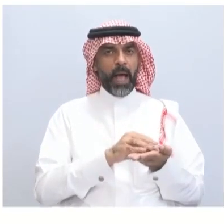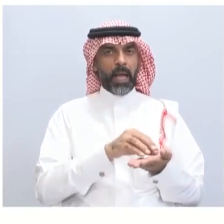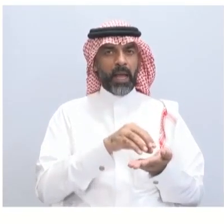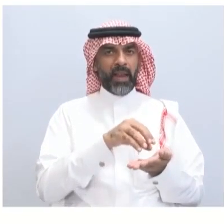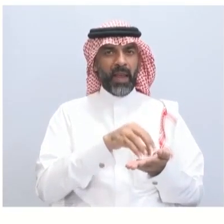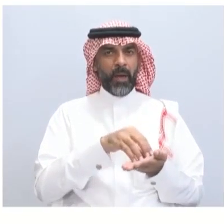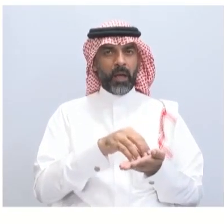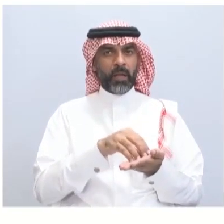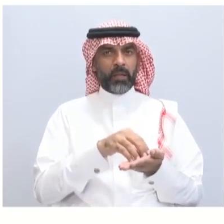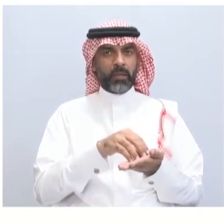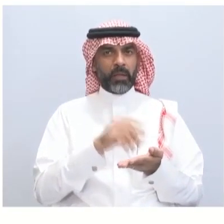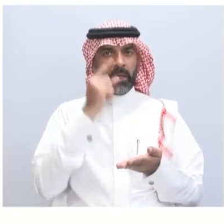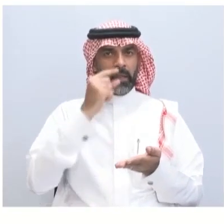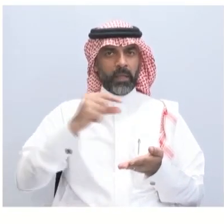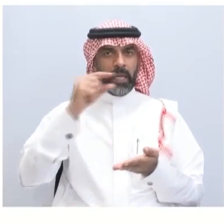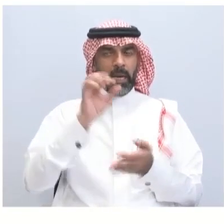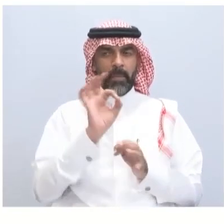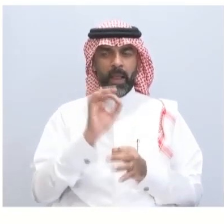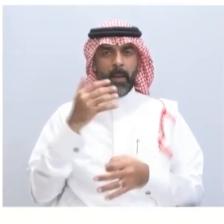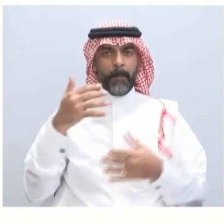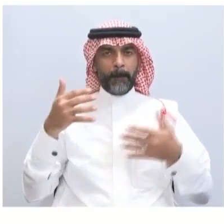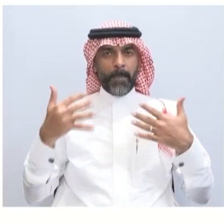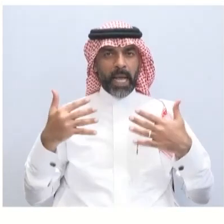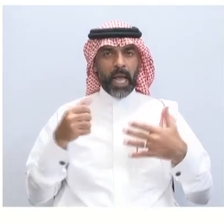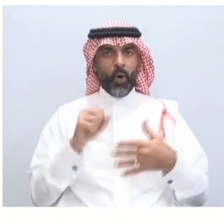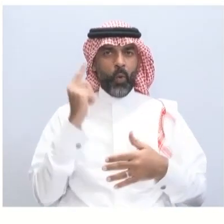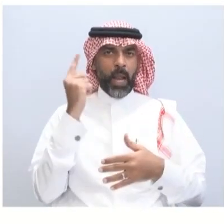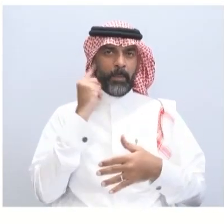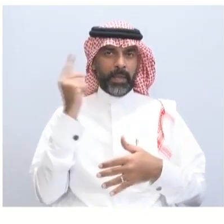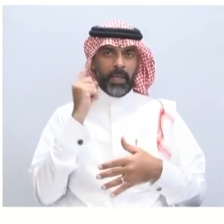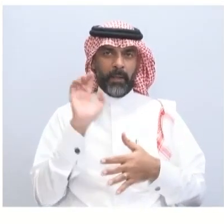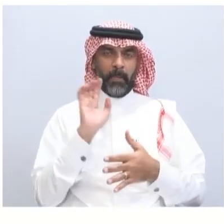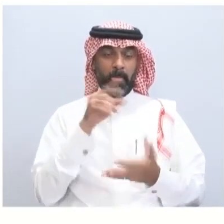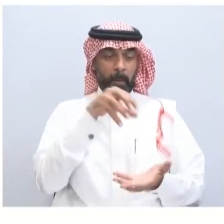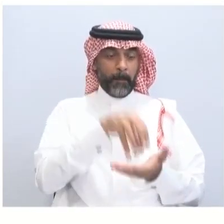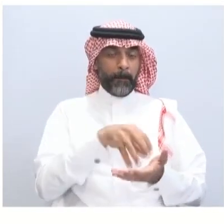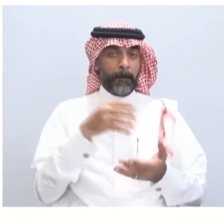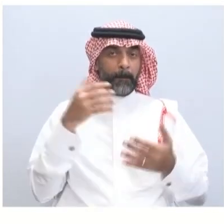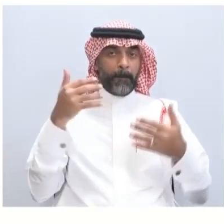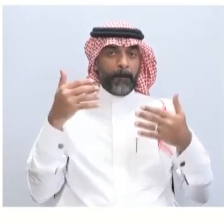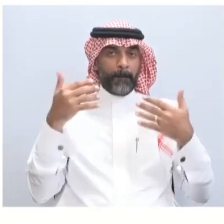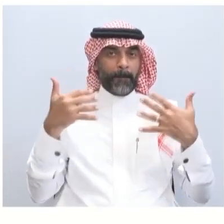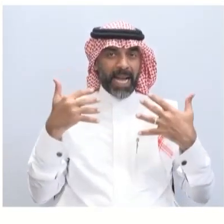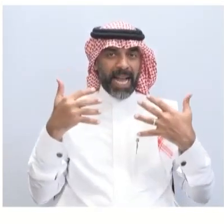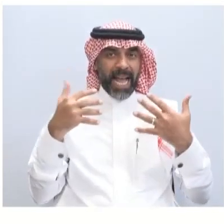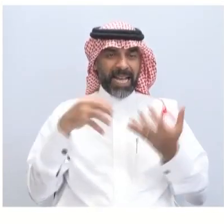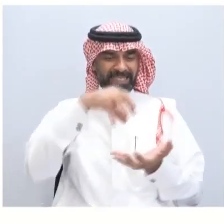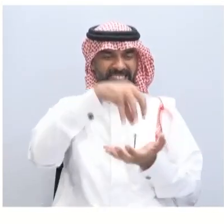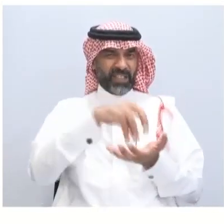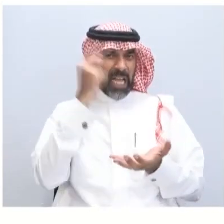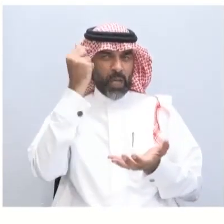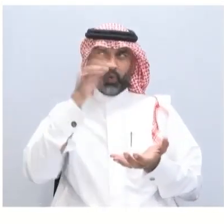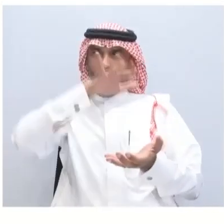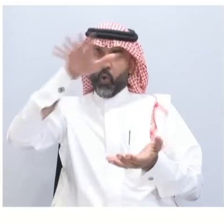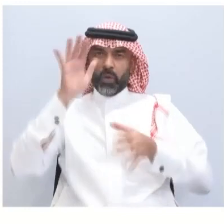المكرمه والمدينه المنوره وهي اتجاه جميع المسلمين الى الكعبه في صلواتهم